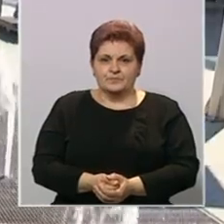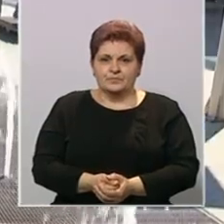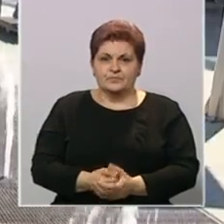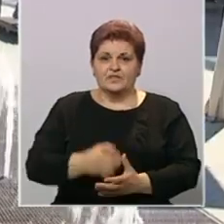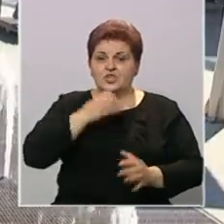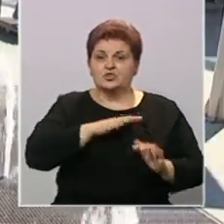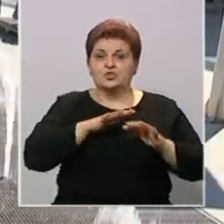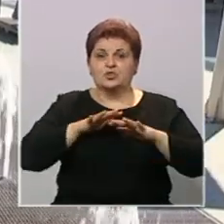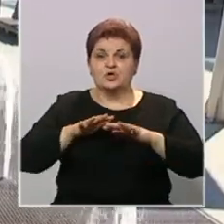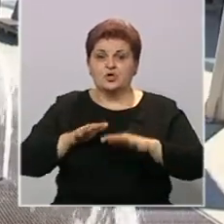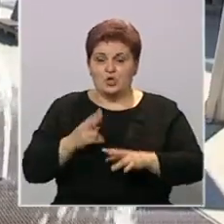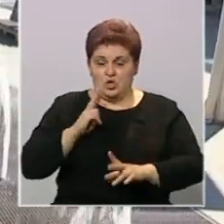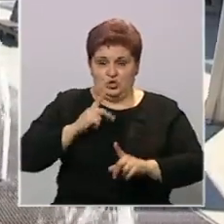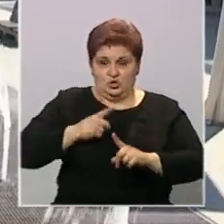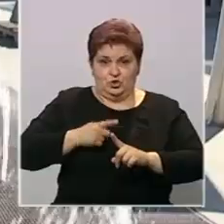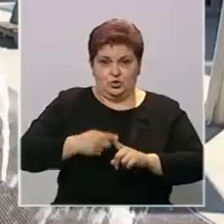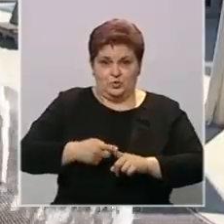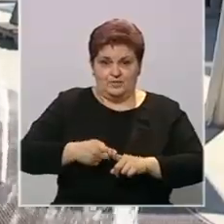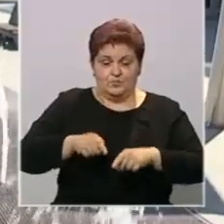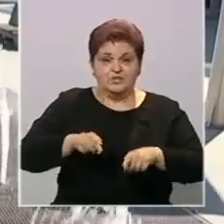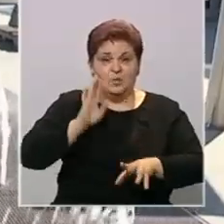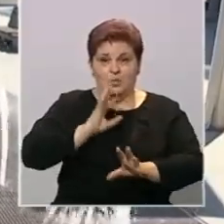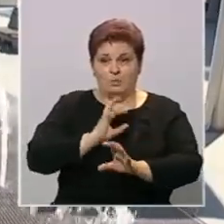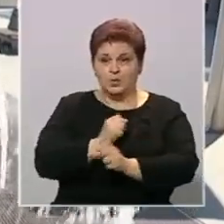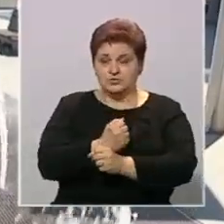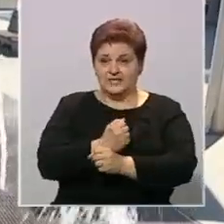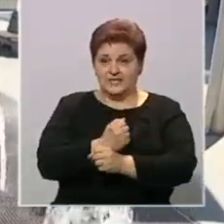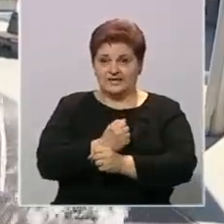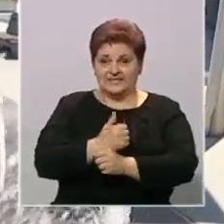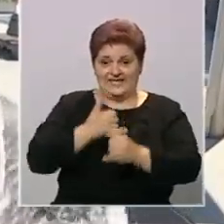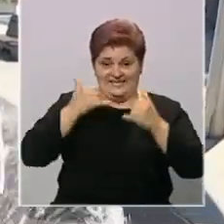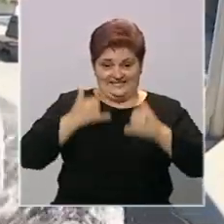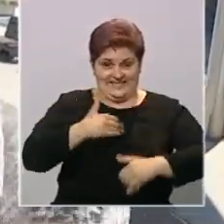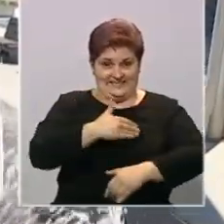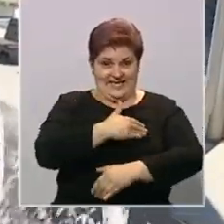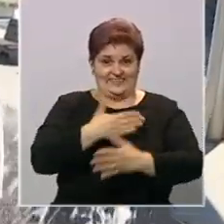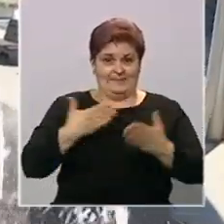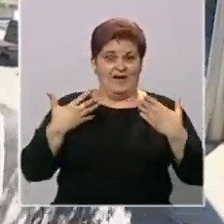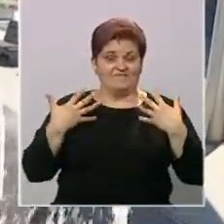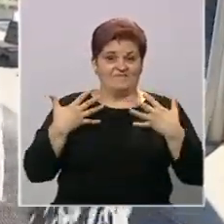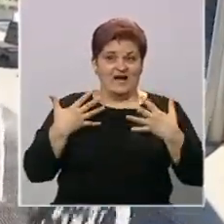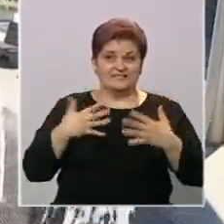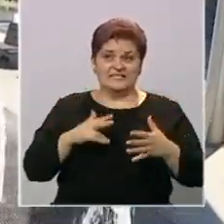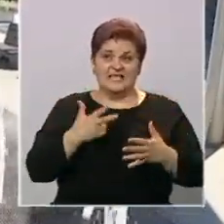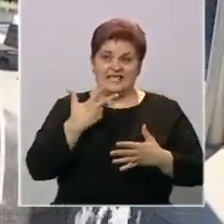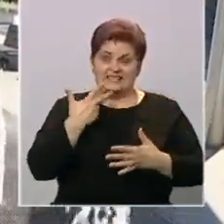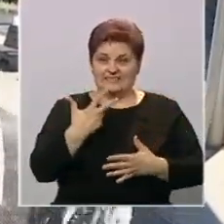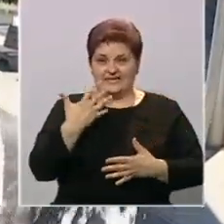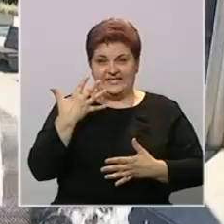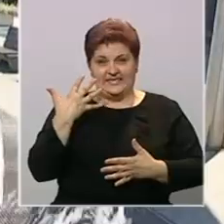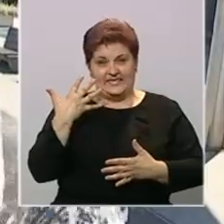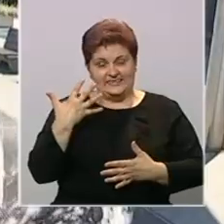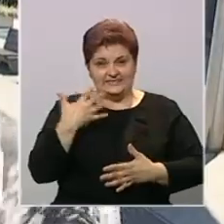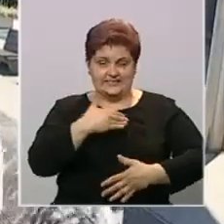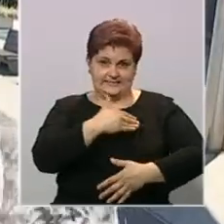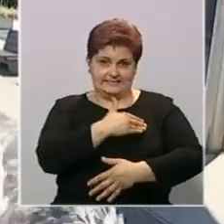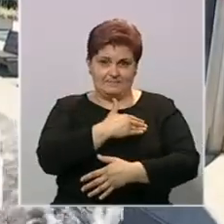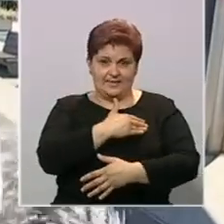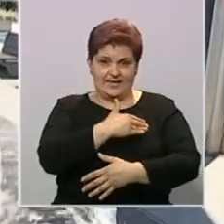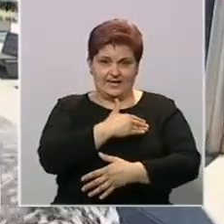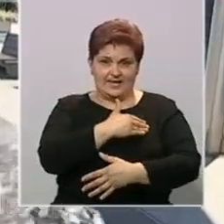Toplotni talas po drugi put je zahvatio Bosnu i Hercegovinu. Trenutna temperatura vazduha iznosi 35 stepeni